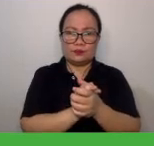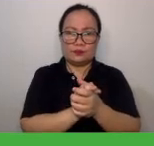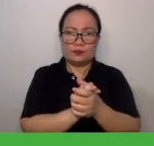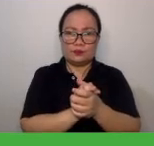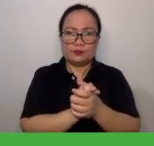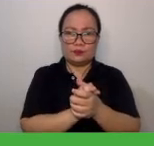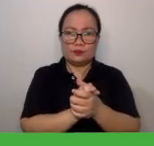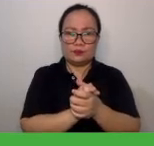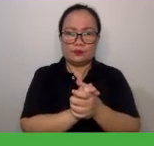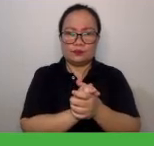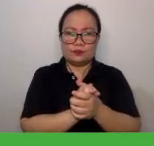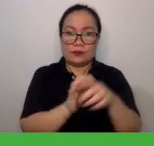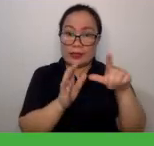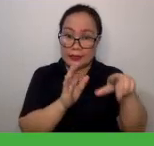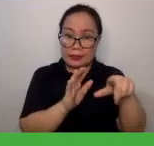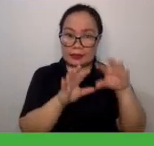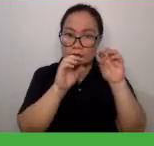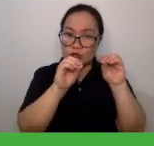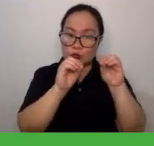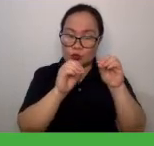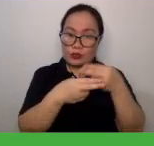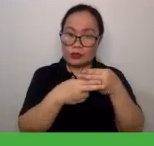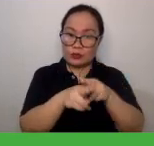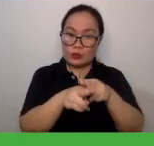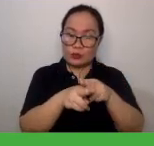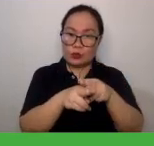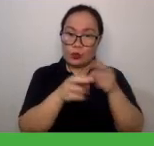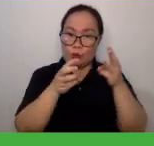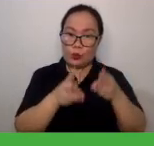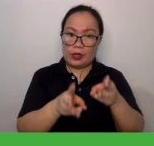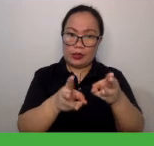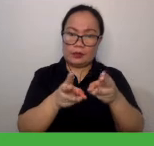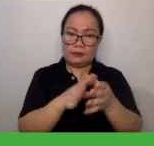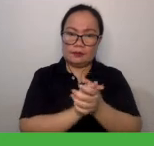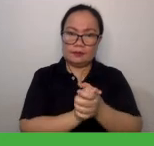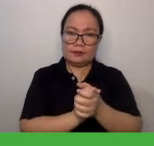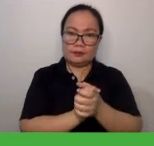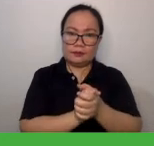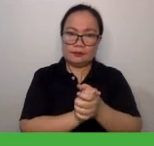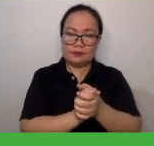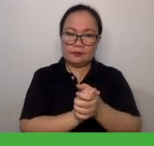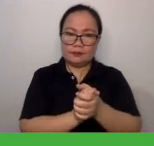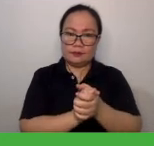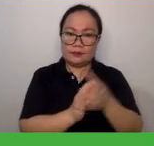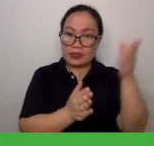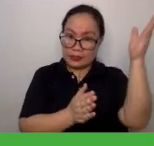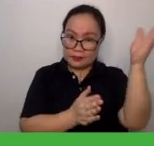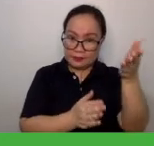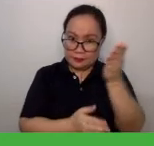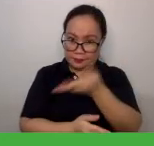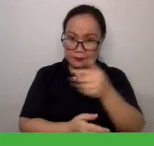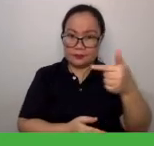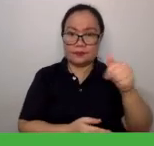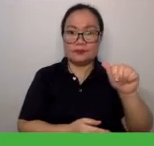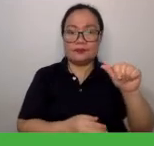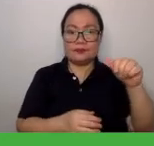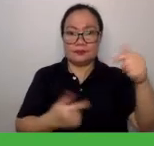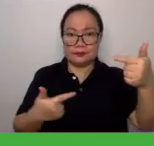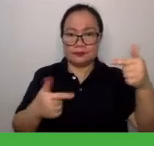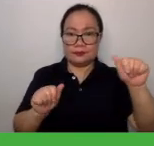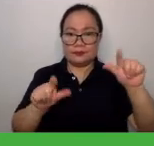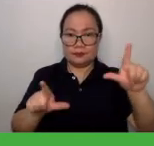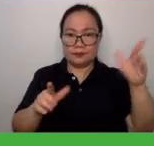ko yung shortcut since meron na tayo ditong equivalent ng 16 cups. So, makakancel na natin